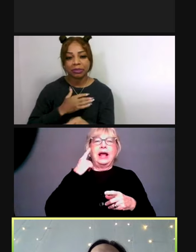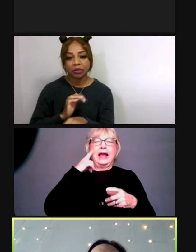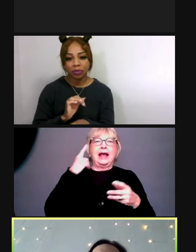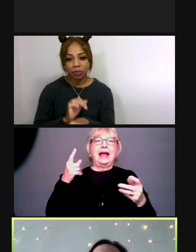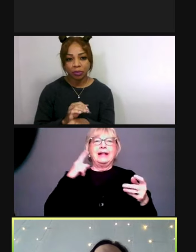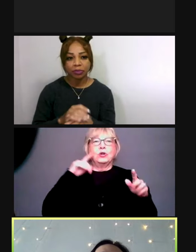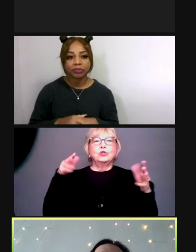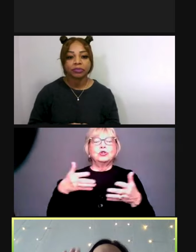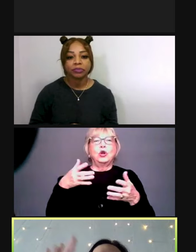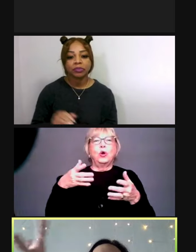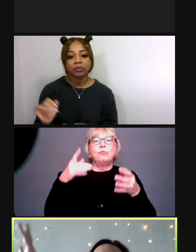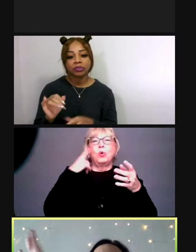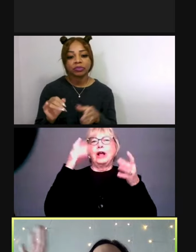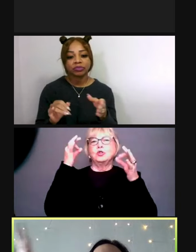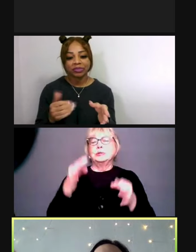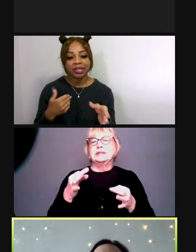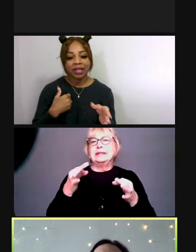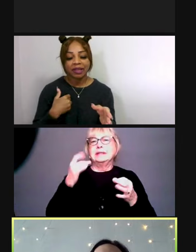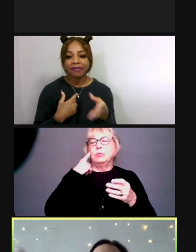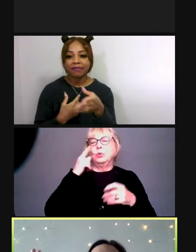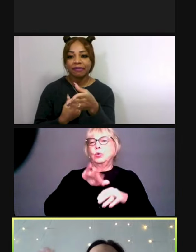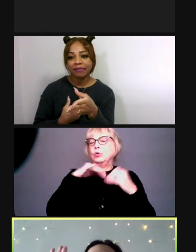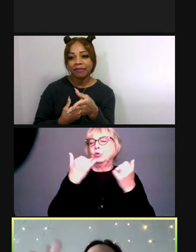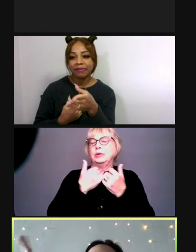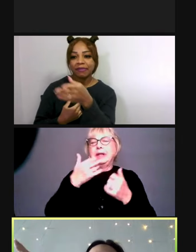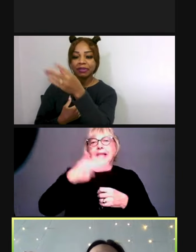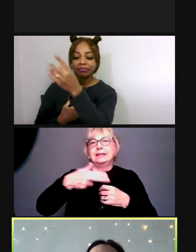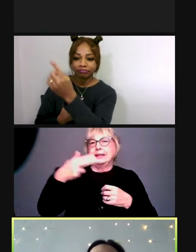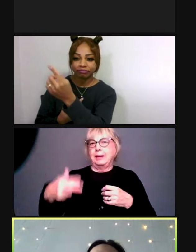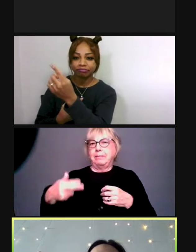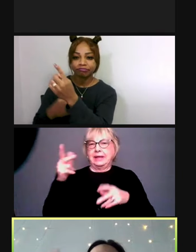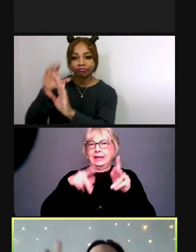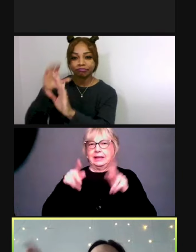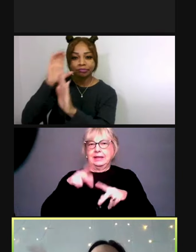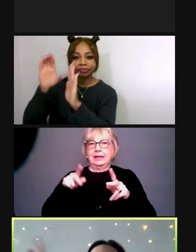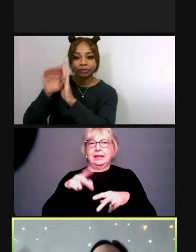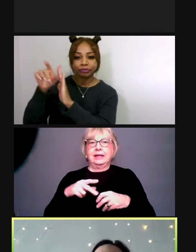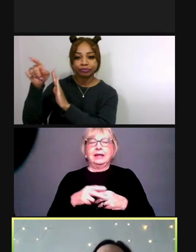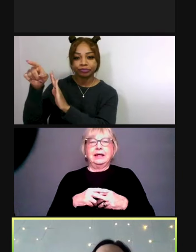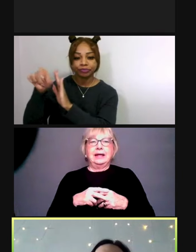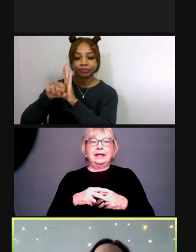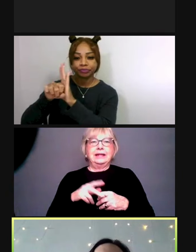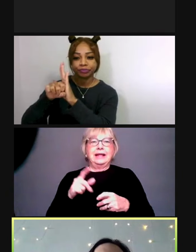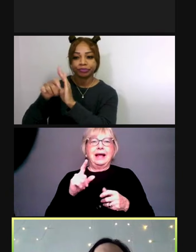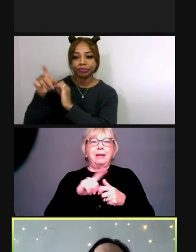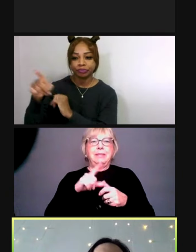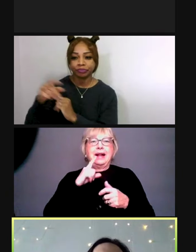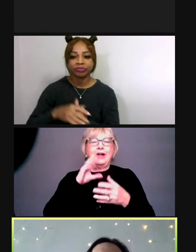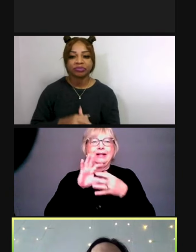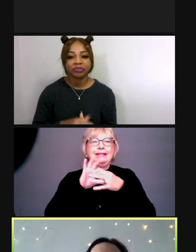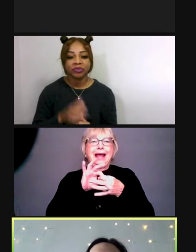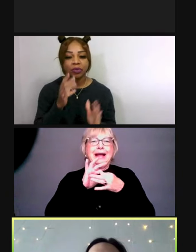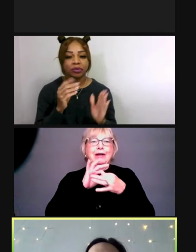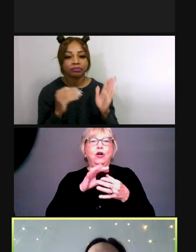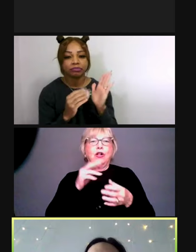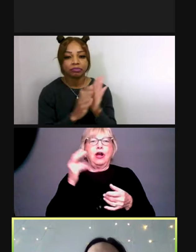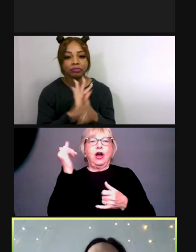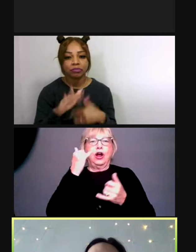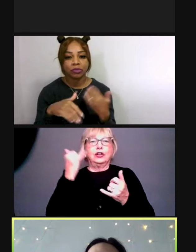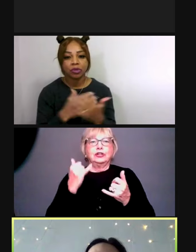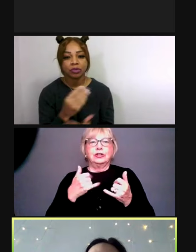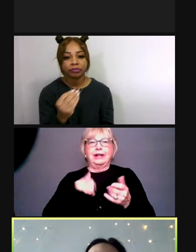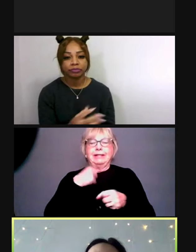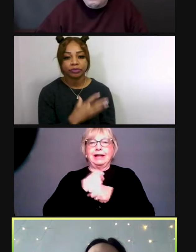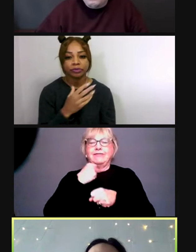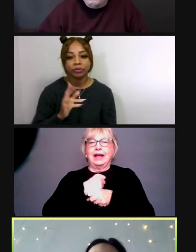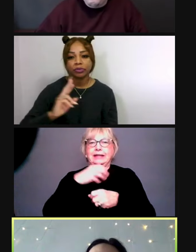personnes handicapées. ici, on parle de Tangle Art, c'est l'endroit où je travaille et ici, il